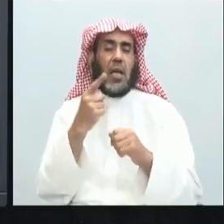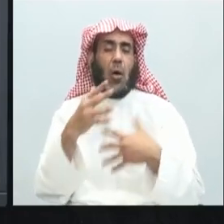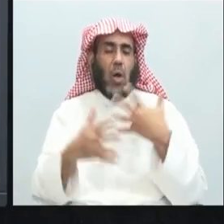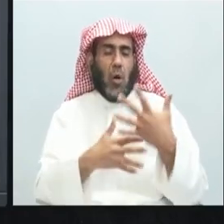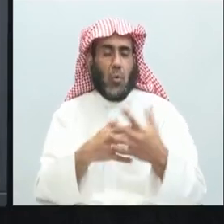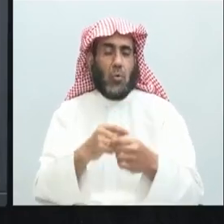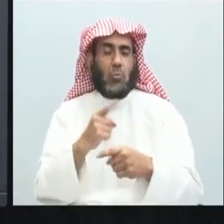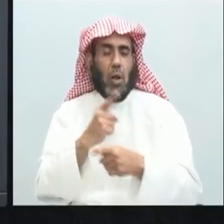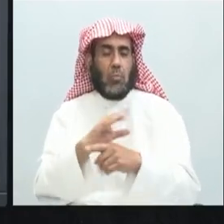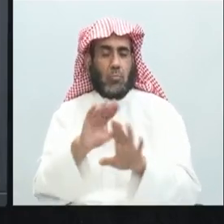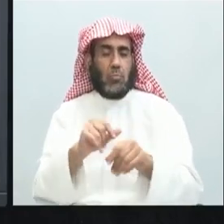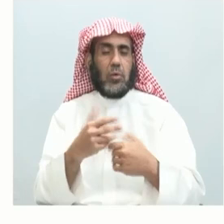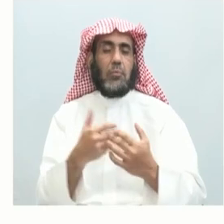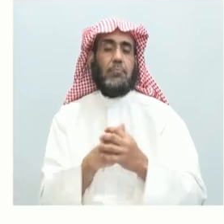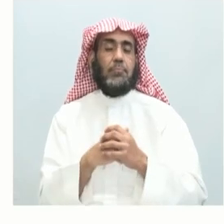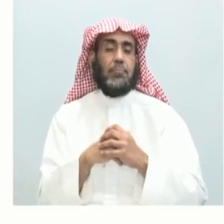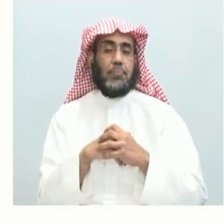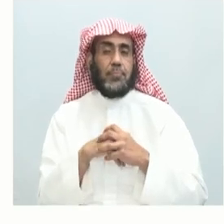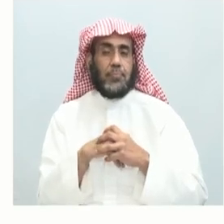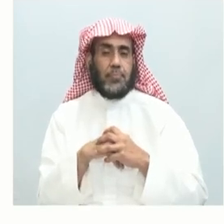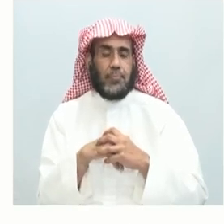ثم ساستكمل معكم